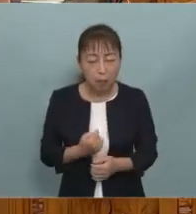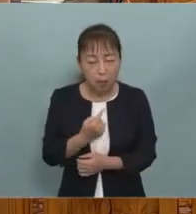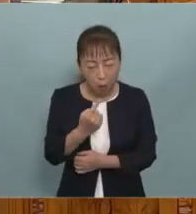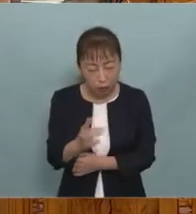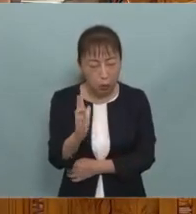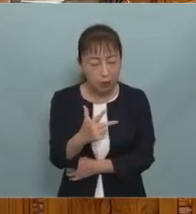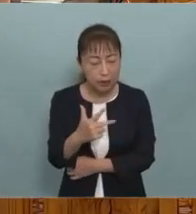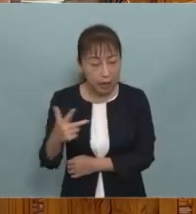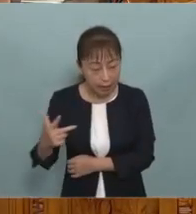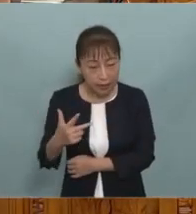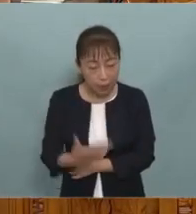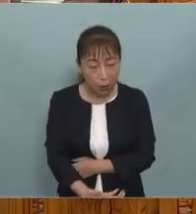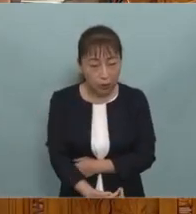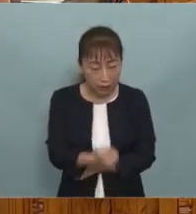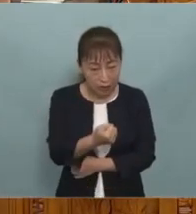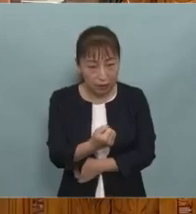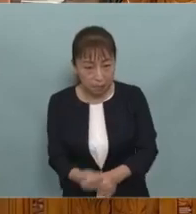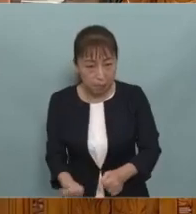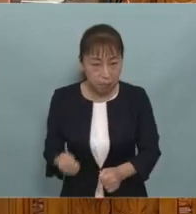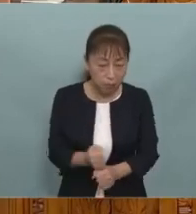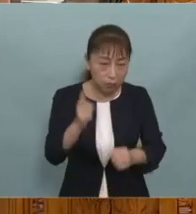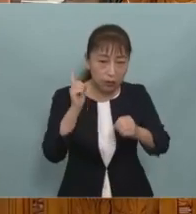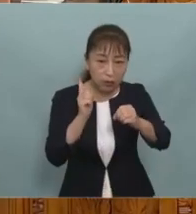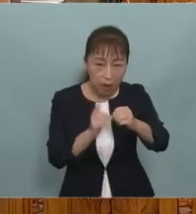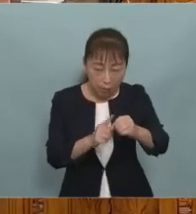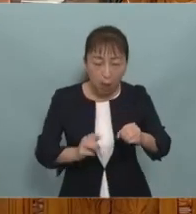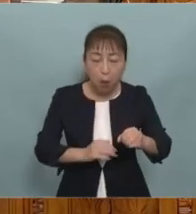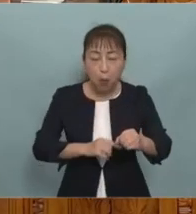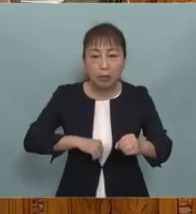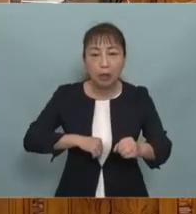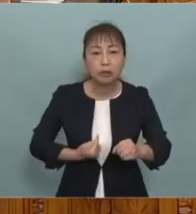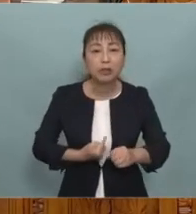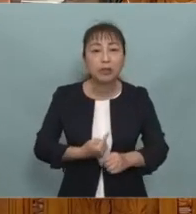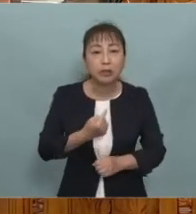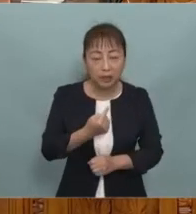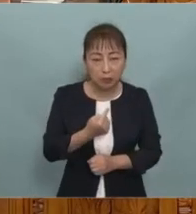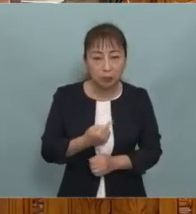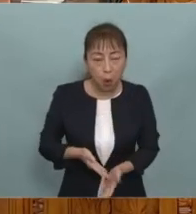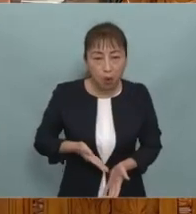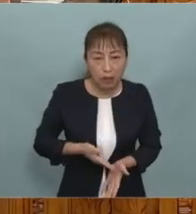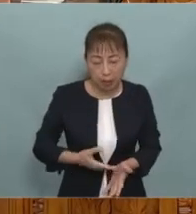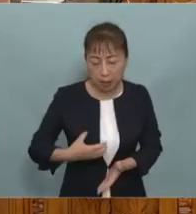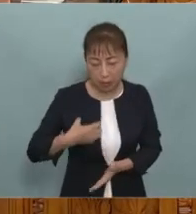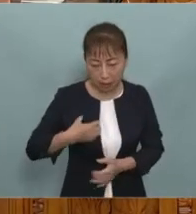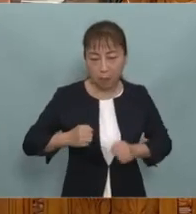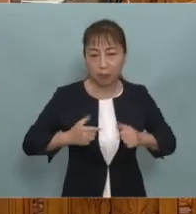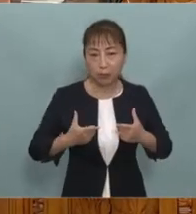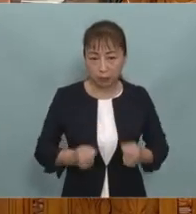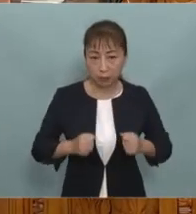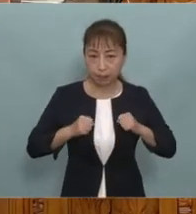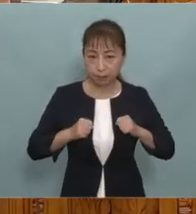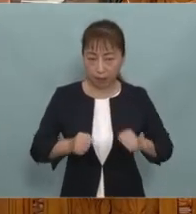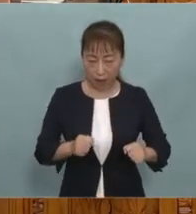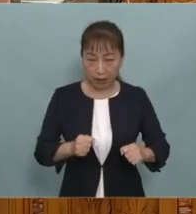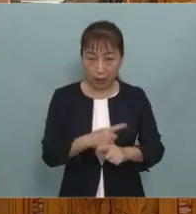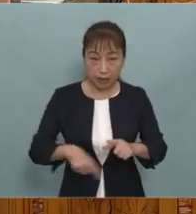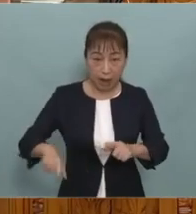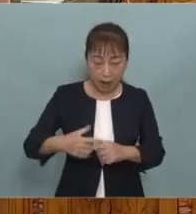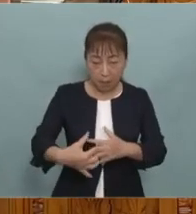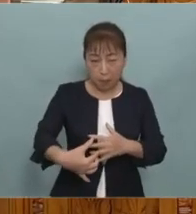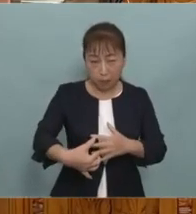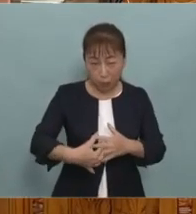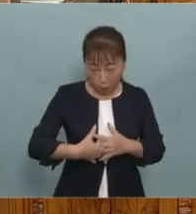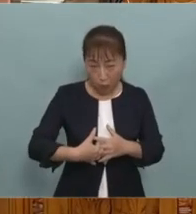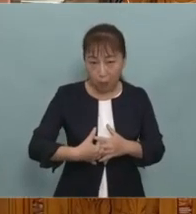政治を信頼していただくため私自身も説明責任を果たしさらに透明性を高める